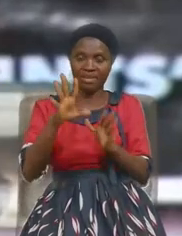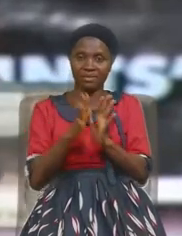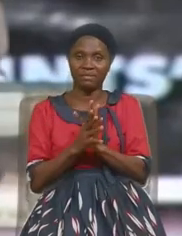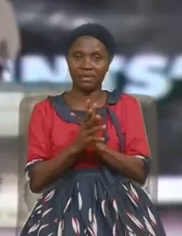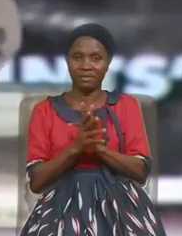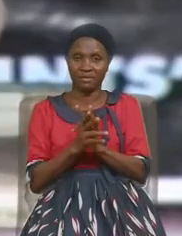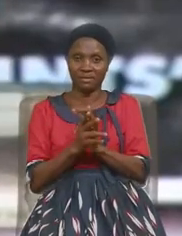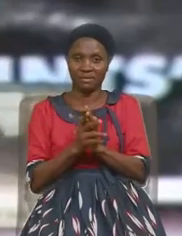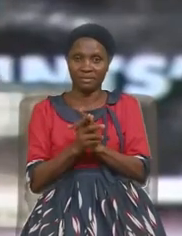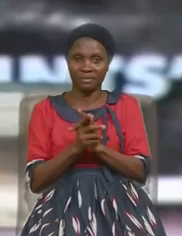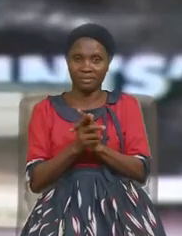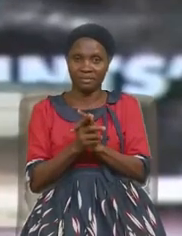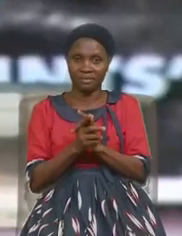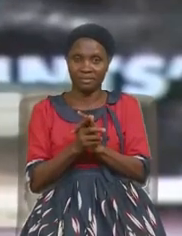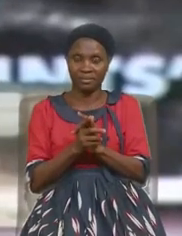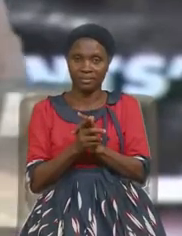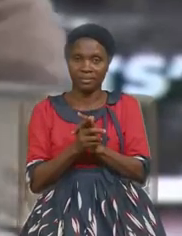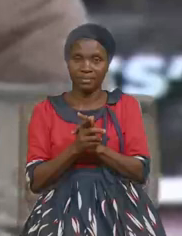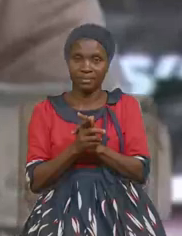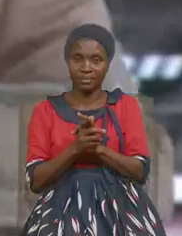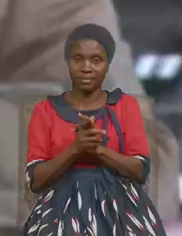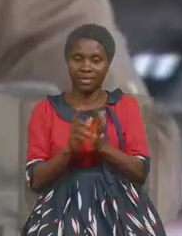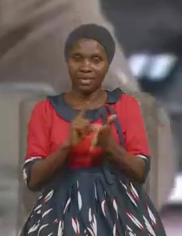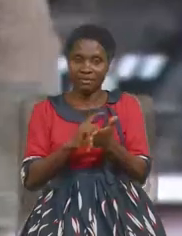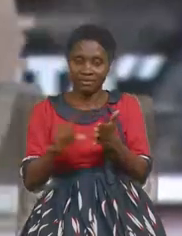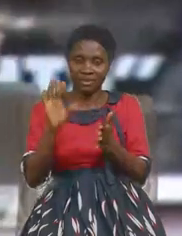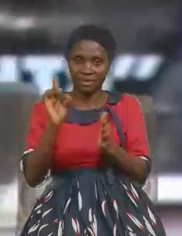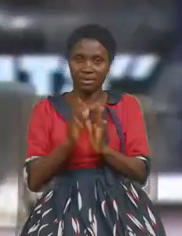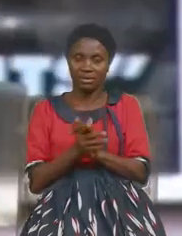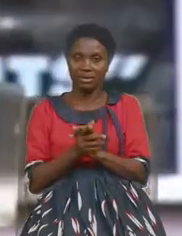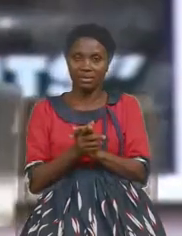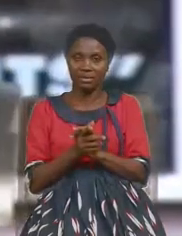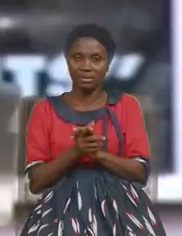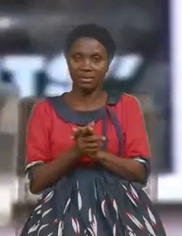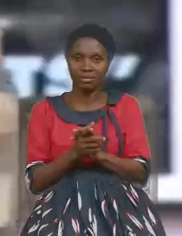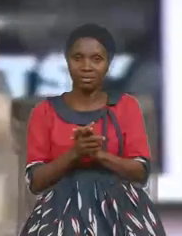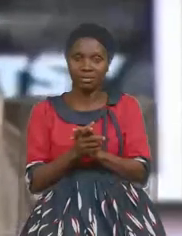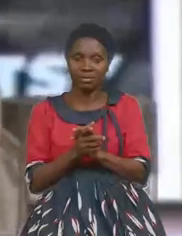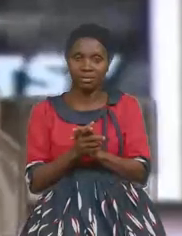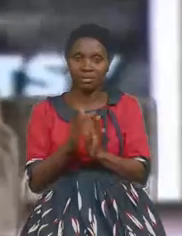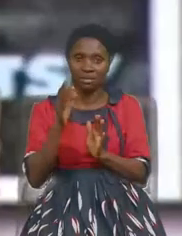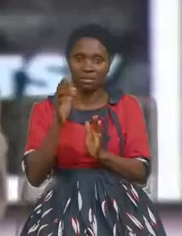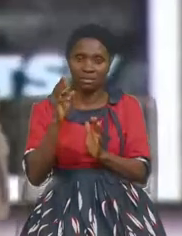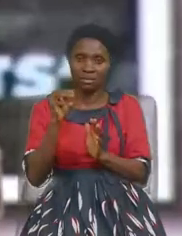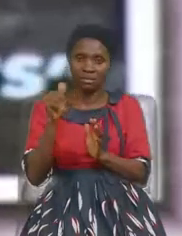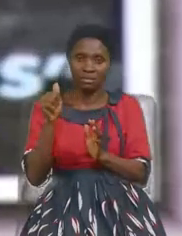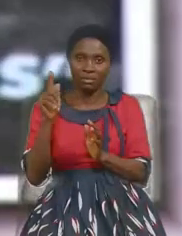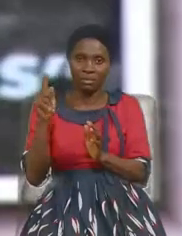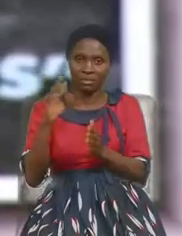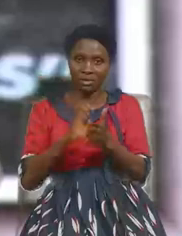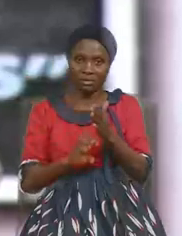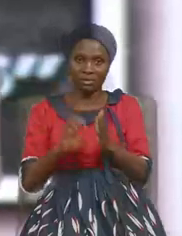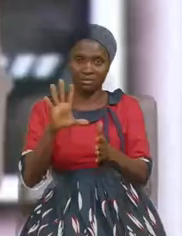5, lisons à partir du verset 8. Matthieu chapitre 5, verset